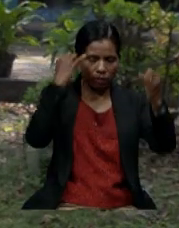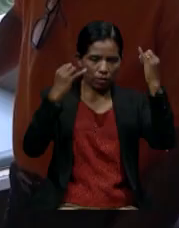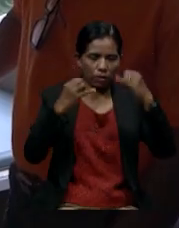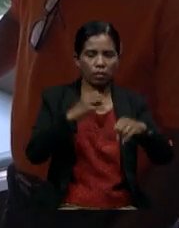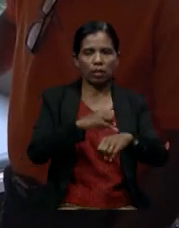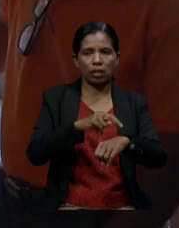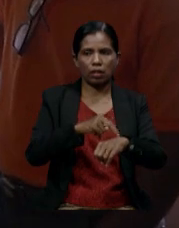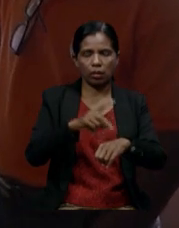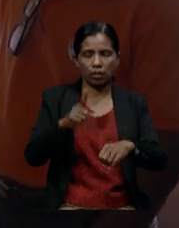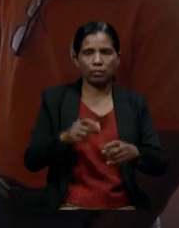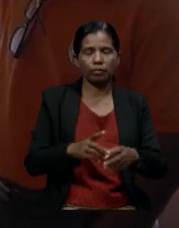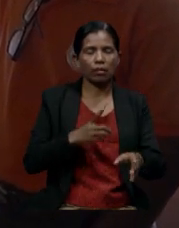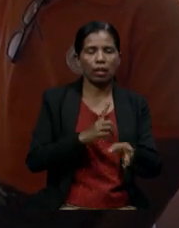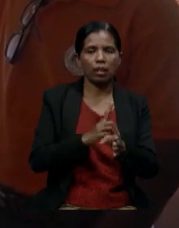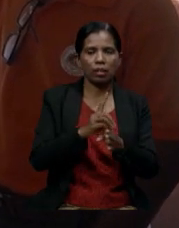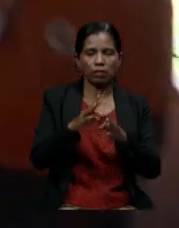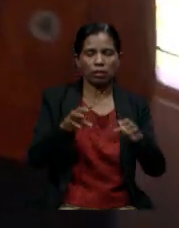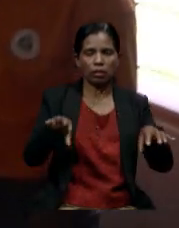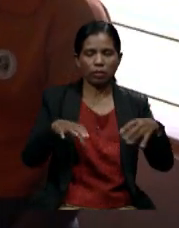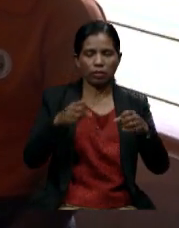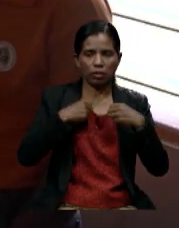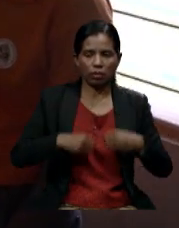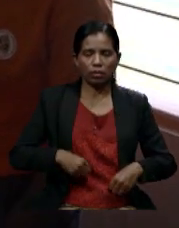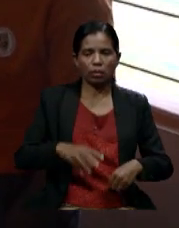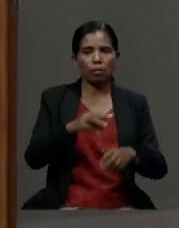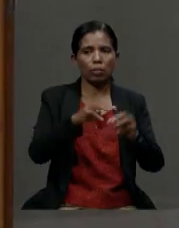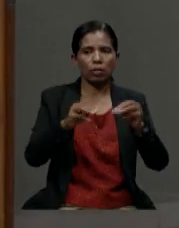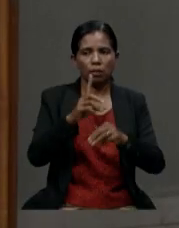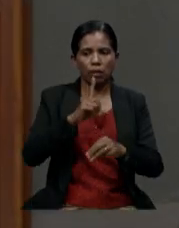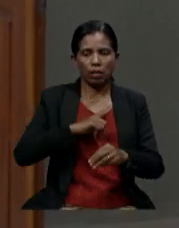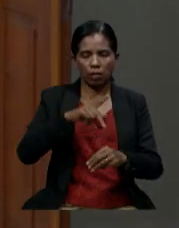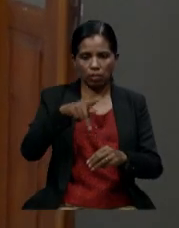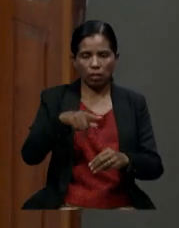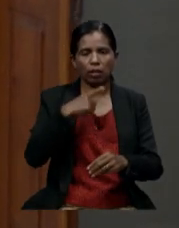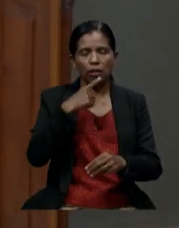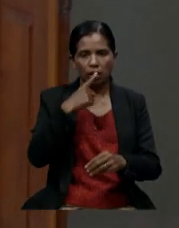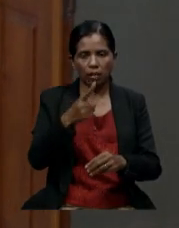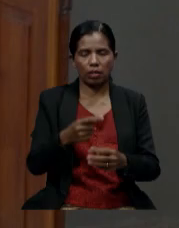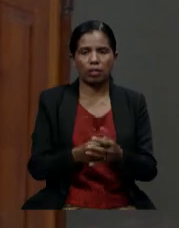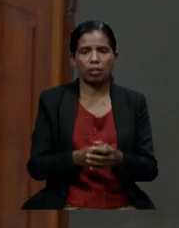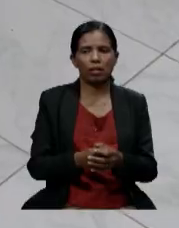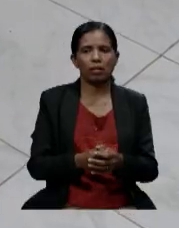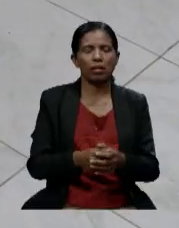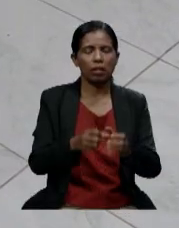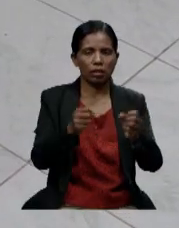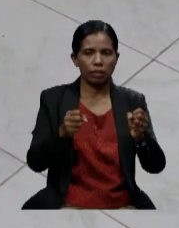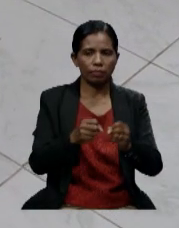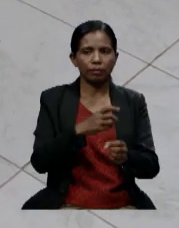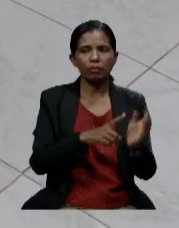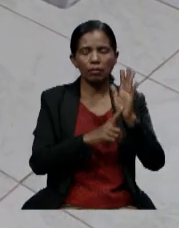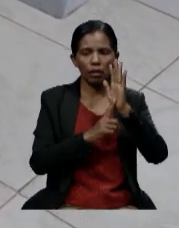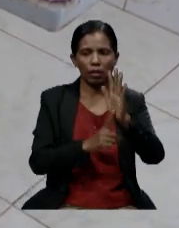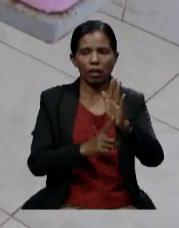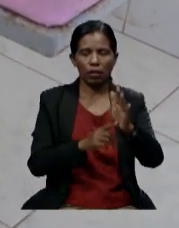nasional. Diretor Serviço de Saúde Municipal Lauten, Anastácio da Cruz, nos informa. Durante né, Centro de Saúde sira hatona